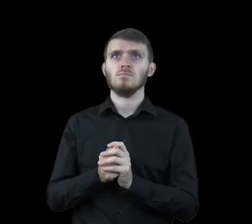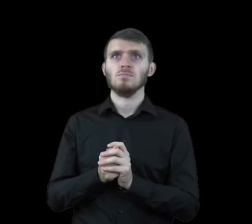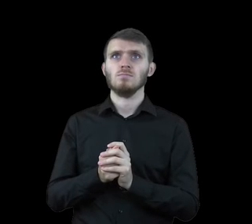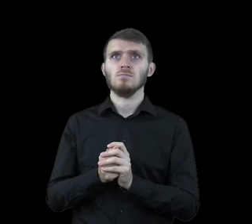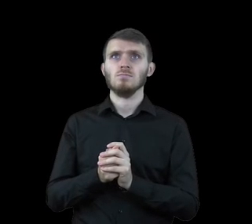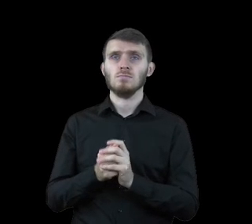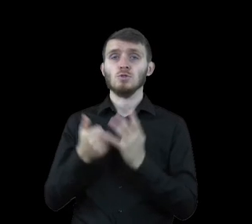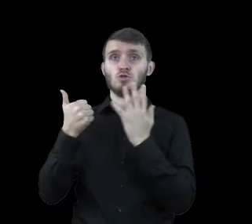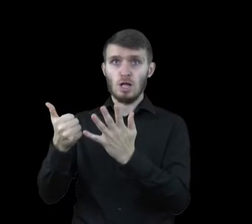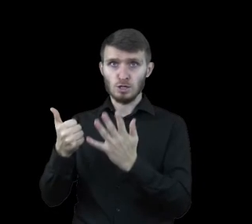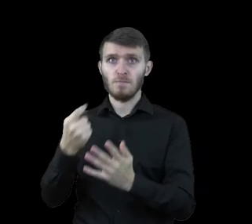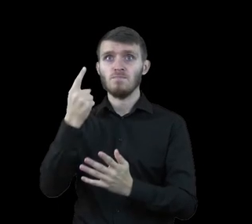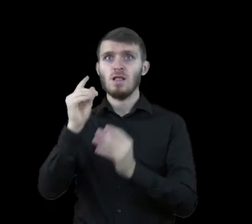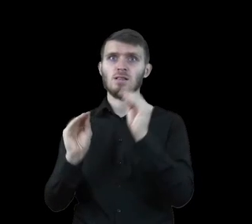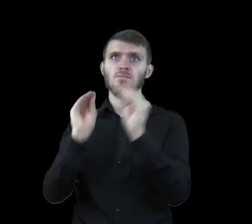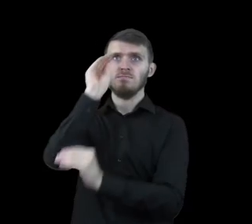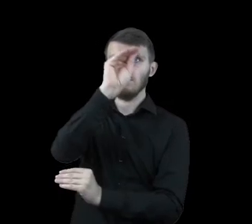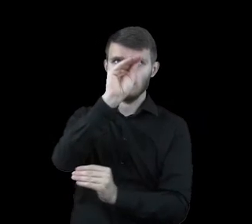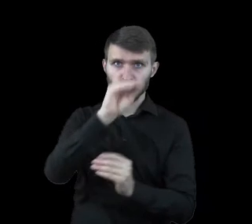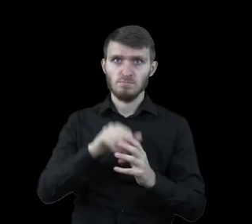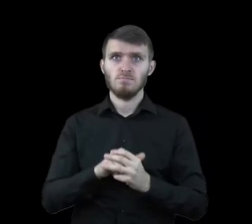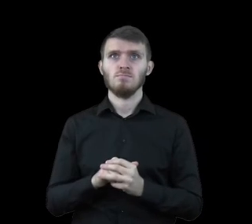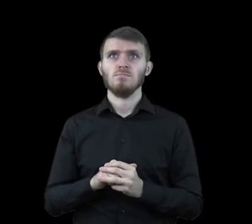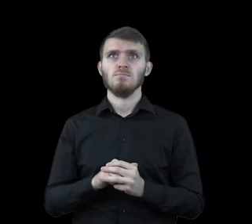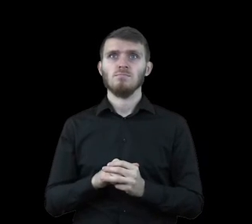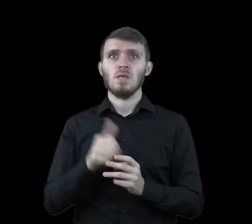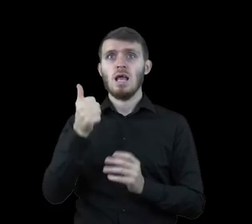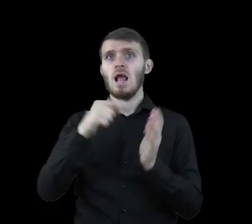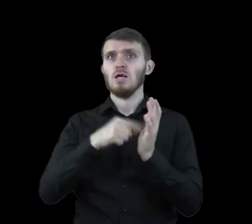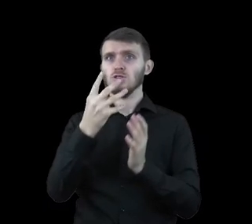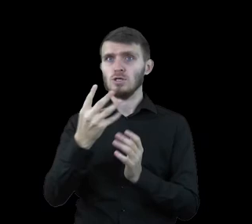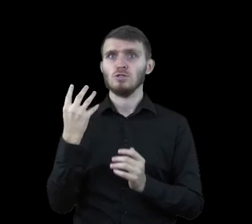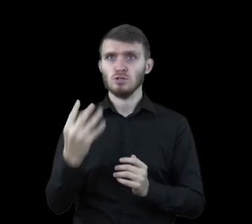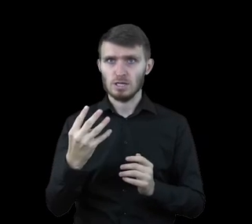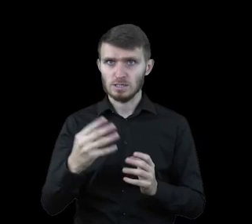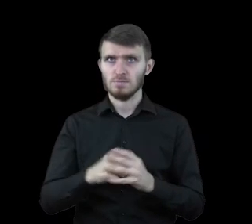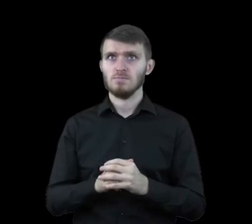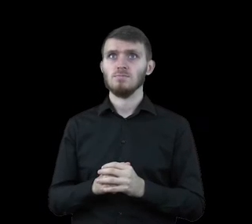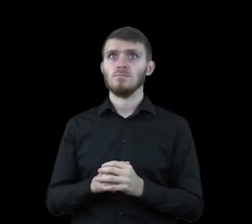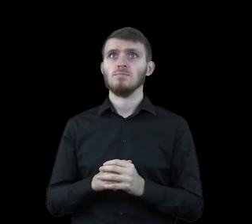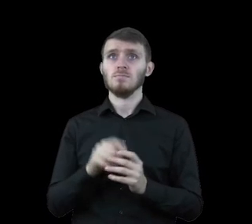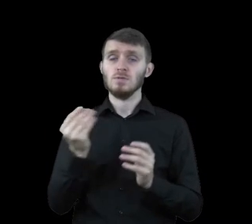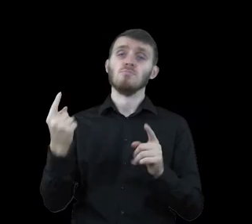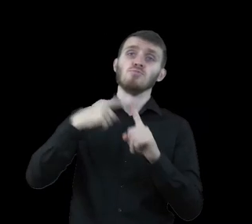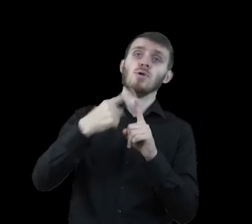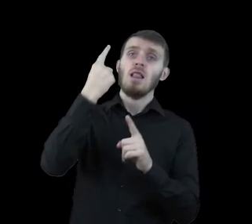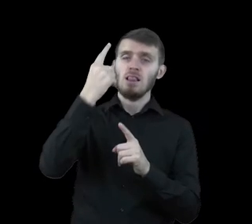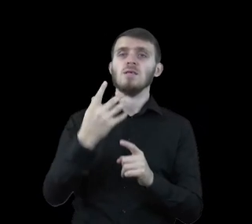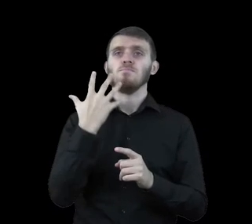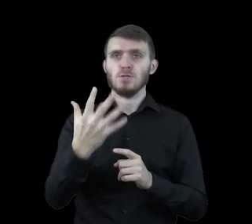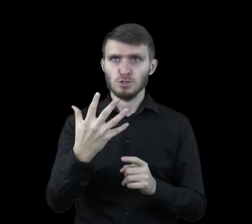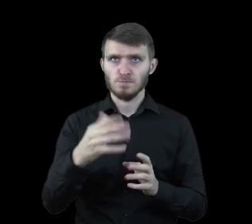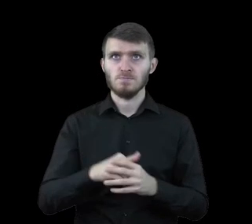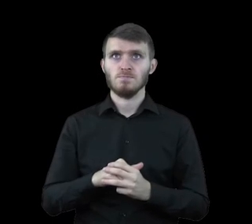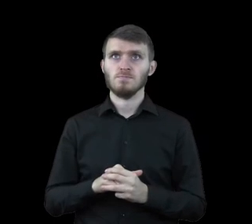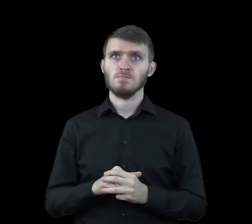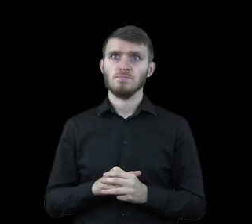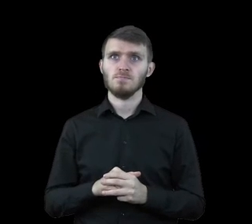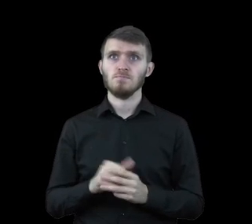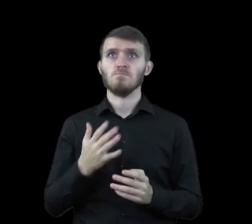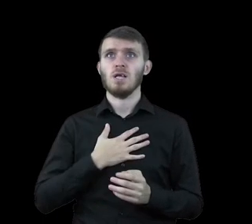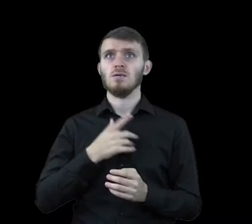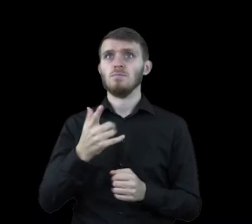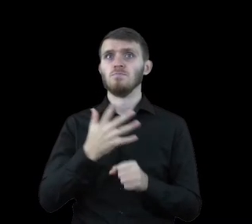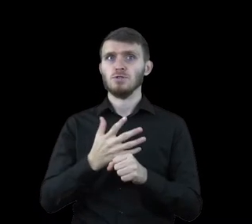szesnaście, jedynka przechodzi dalej, cztery razy cztery to cztery i dorzucamy tutaj jeden, to mamy pięć.